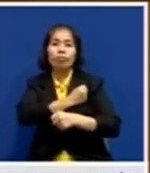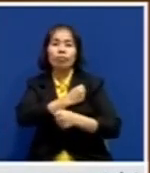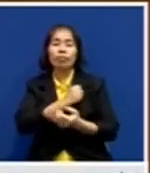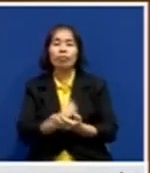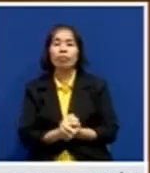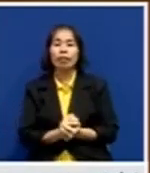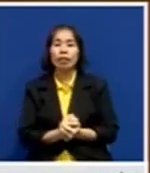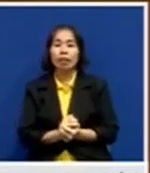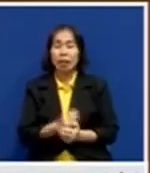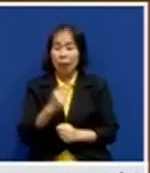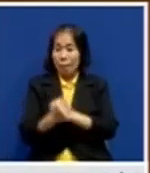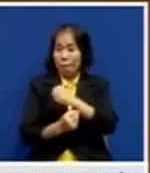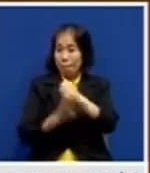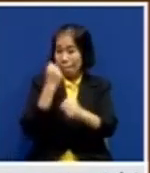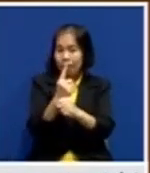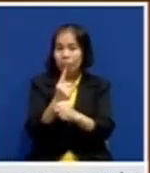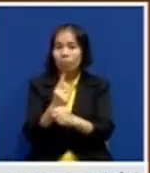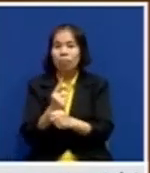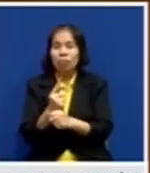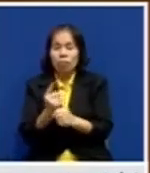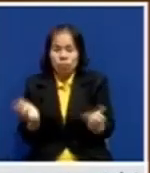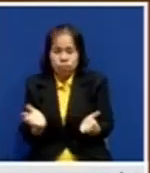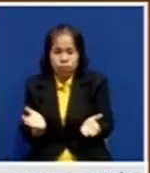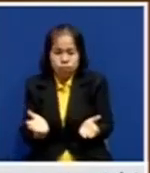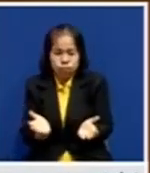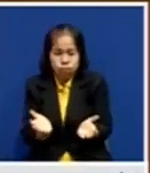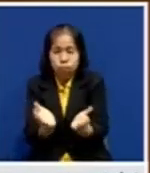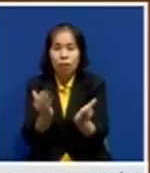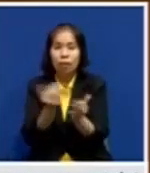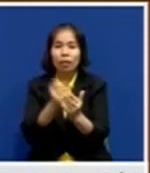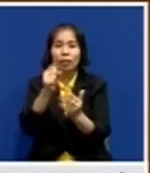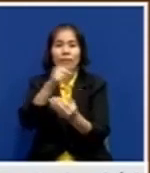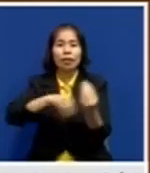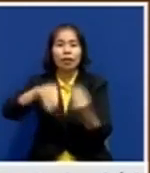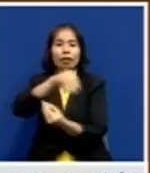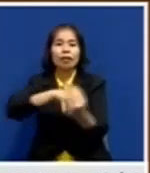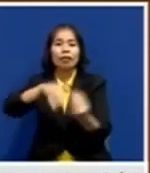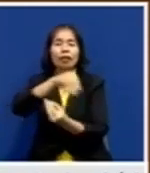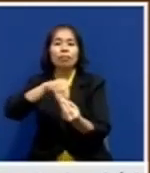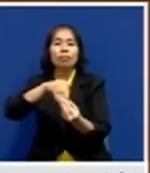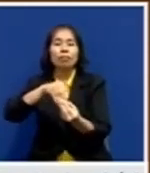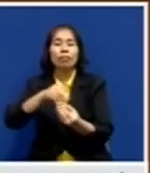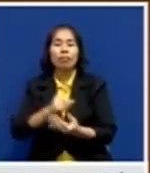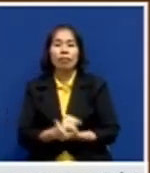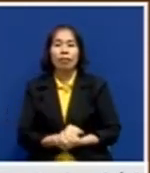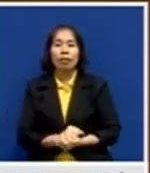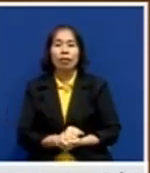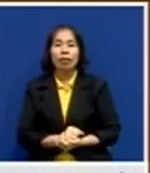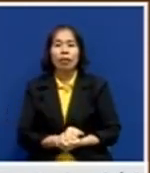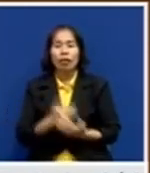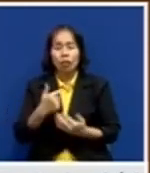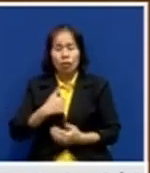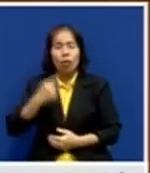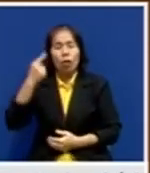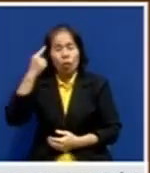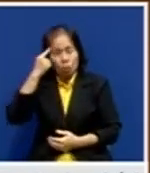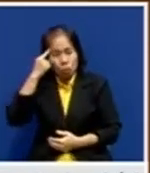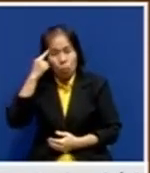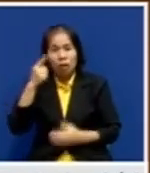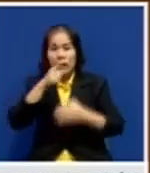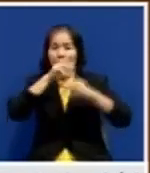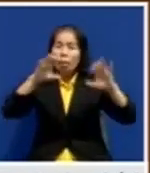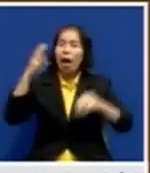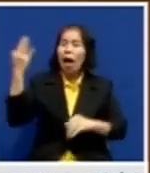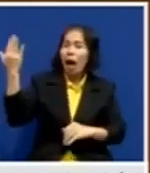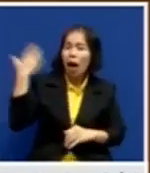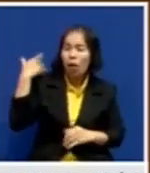ำในช่วงปีแรกก็คือว่ากระตุ้นเศรษฐกิจถ้าไม่จำเป็นก็ไม่อยากจะกระตุ้นมันใช้เงินใช้ทองทุกมาตรการไม่ว่าจะเป็นของรัฐบาลเก่ารัฐบาล